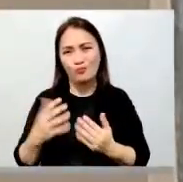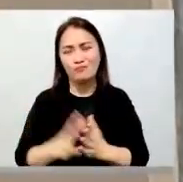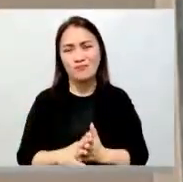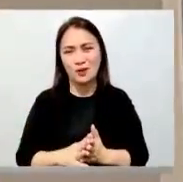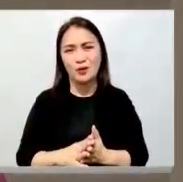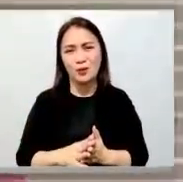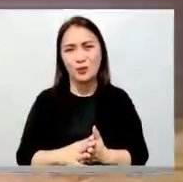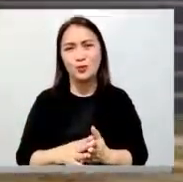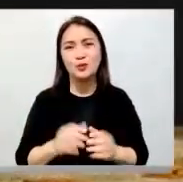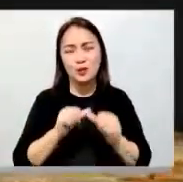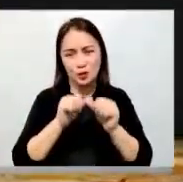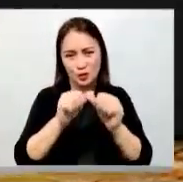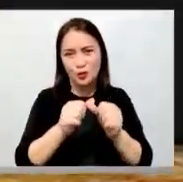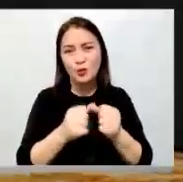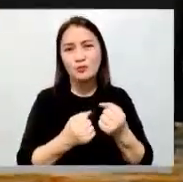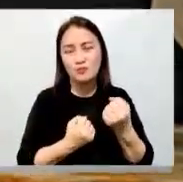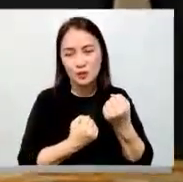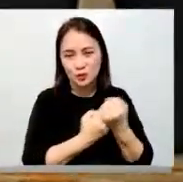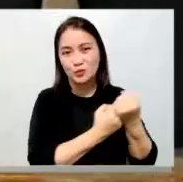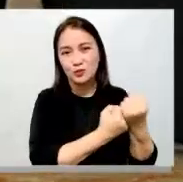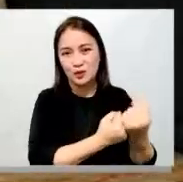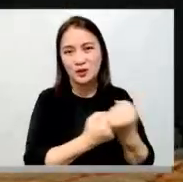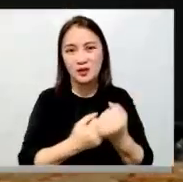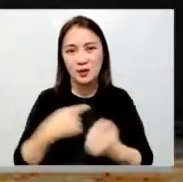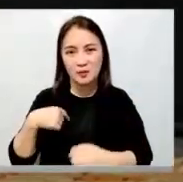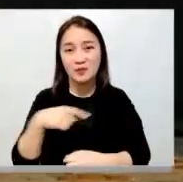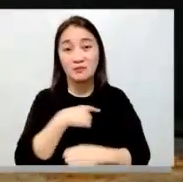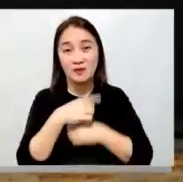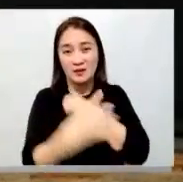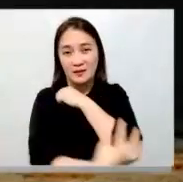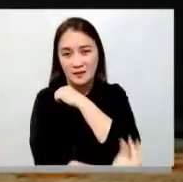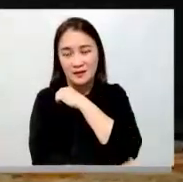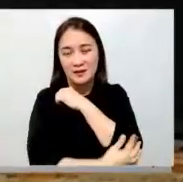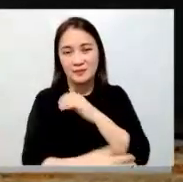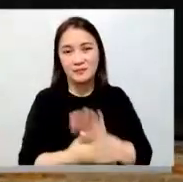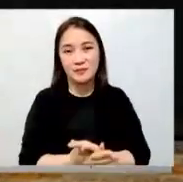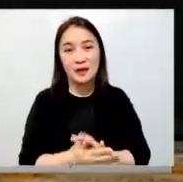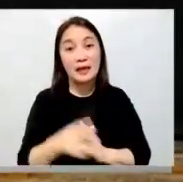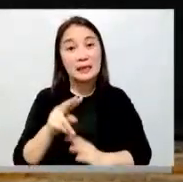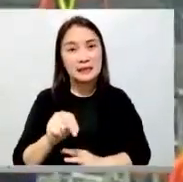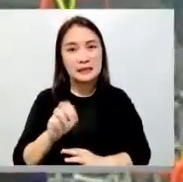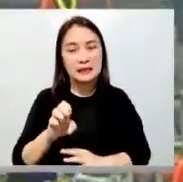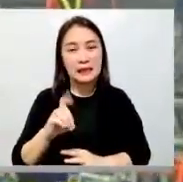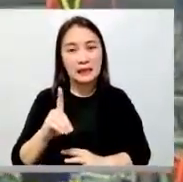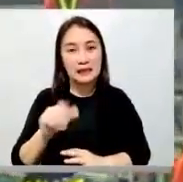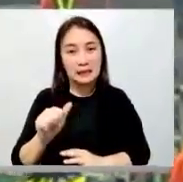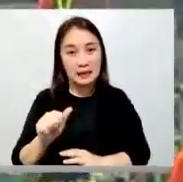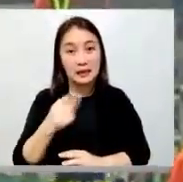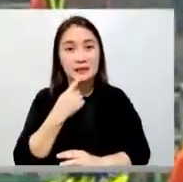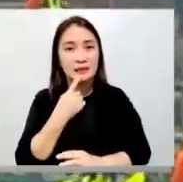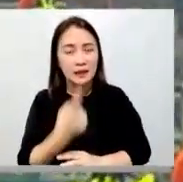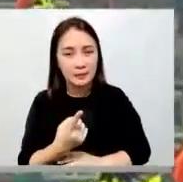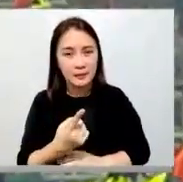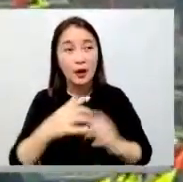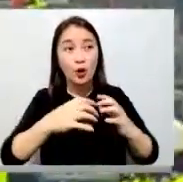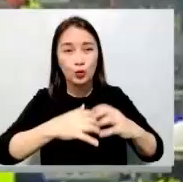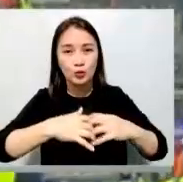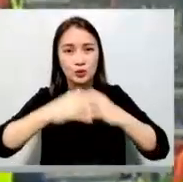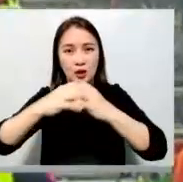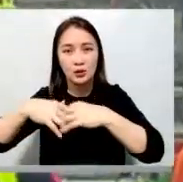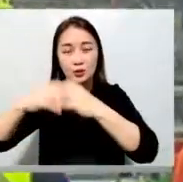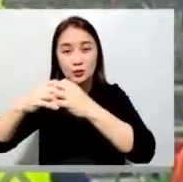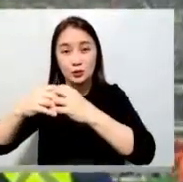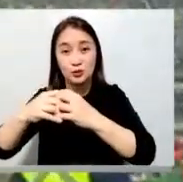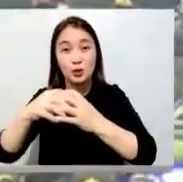matulungan po kami mga mahihirap. Ayon kasi sa National Economic and Development Authority o NEDA, construction industry